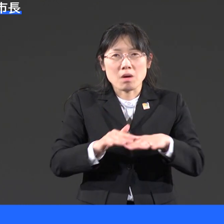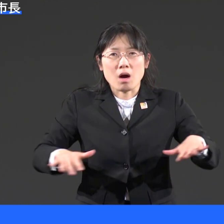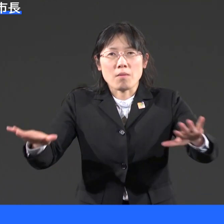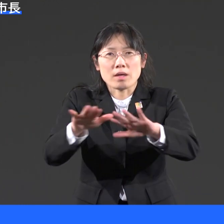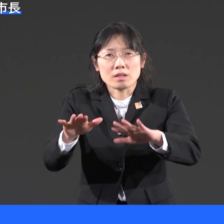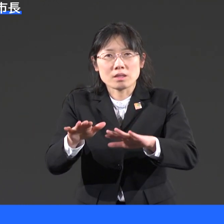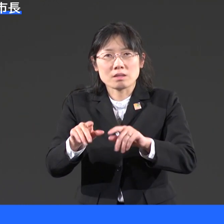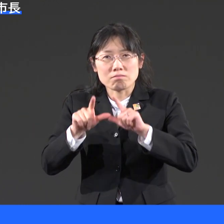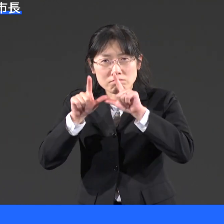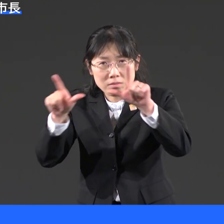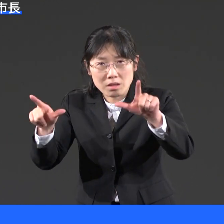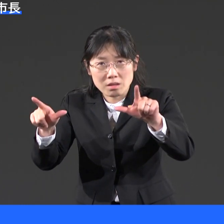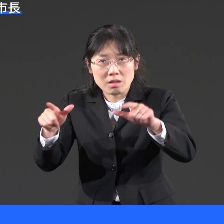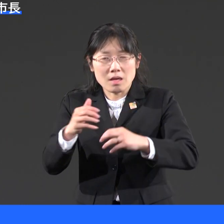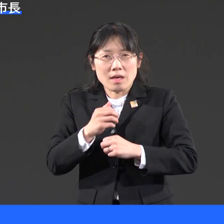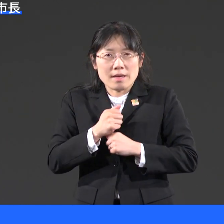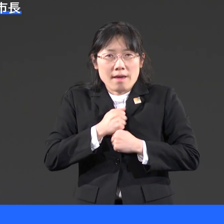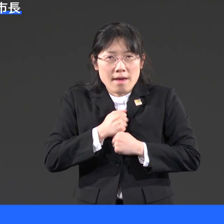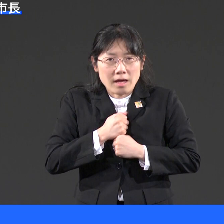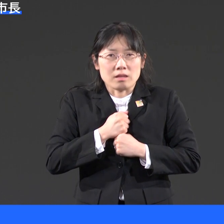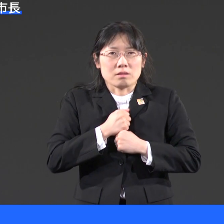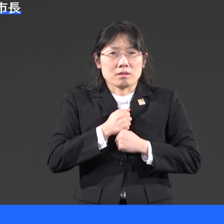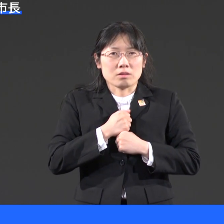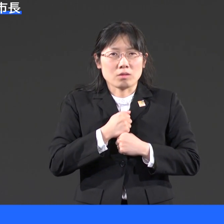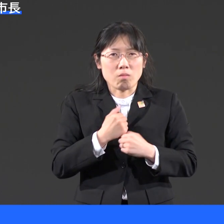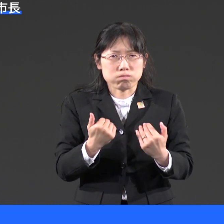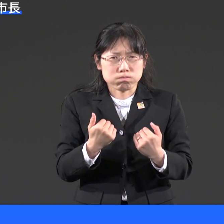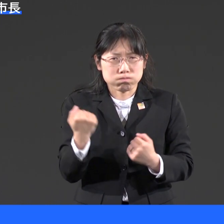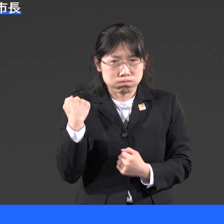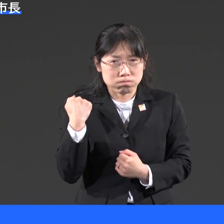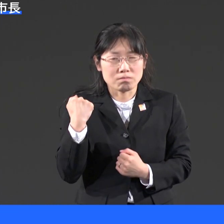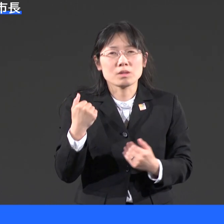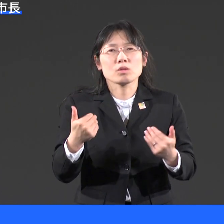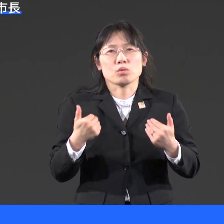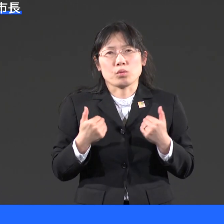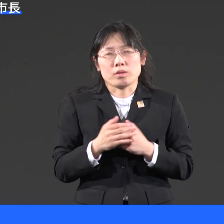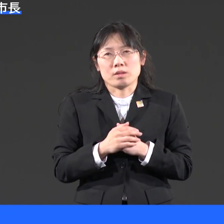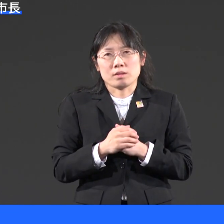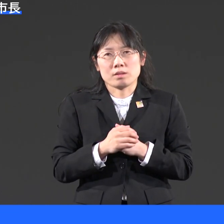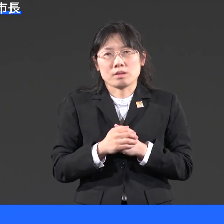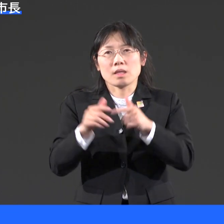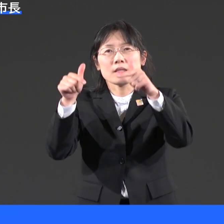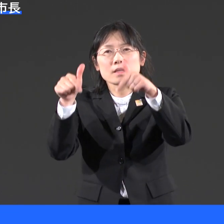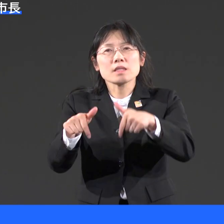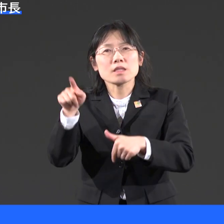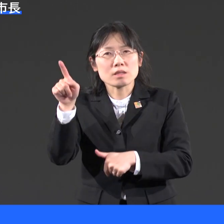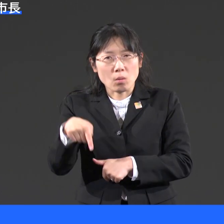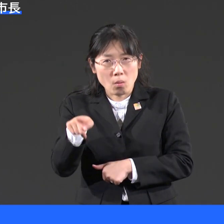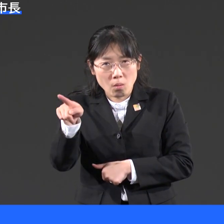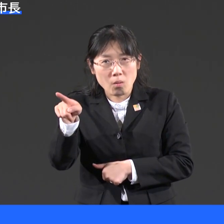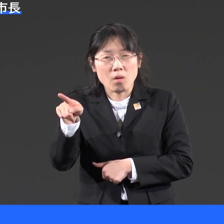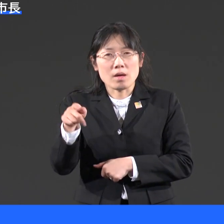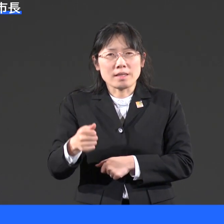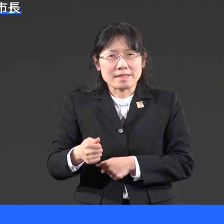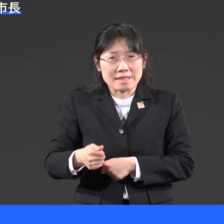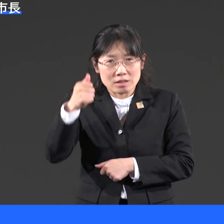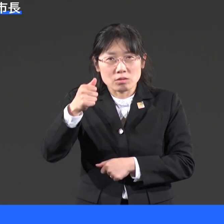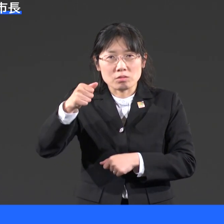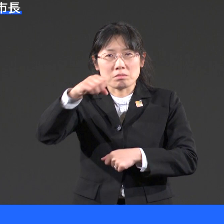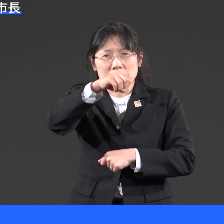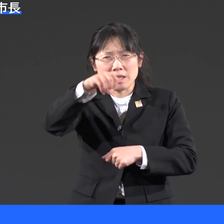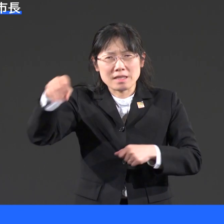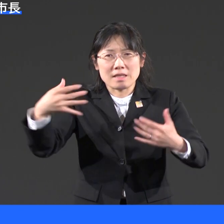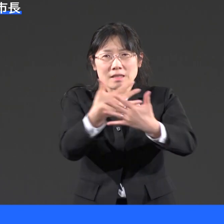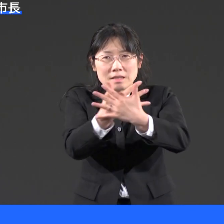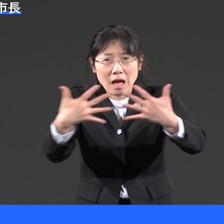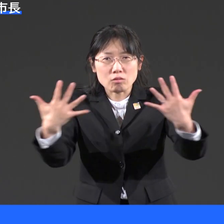警戒を強めていく、そして今回の西野でもありますけど、緊急に電気柵を設置を